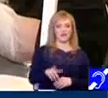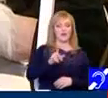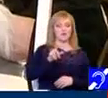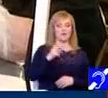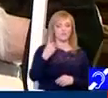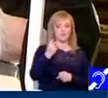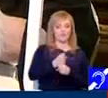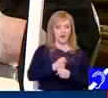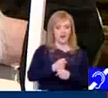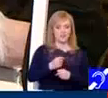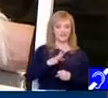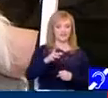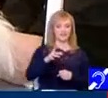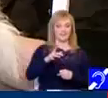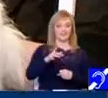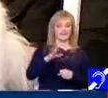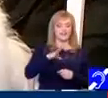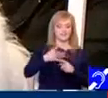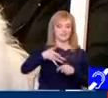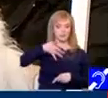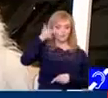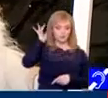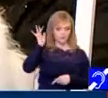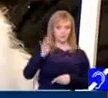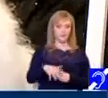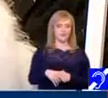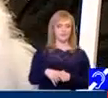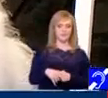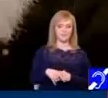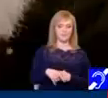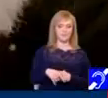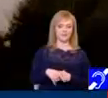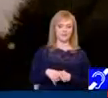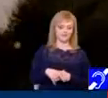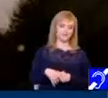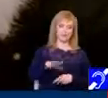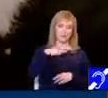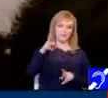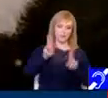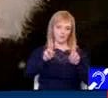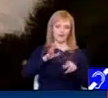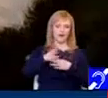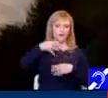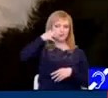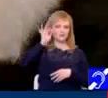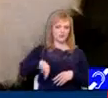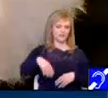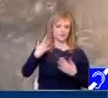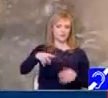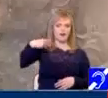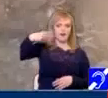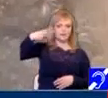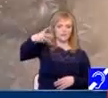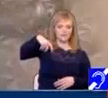feet, because your foot determines your whole haircut. Cu îndemânare și o experiență de peste 30 de